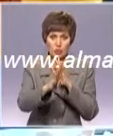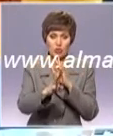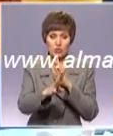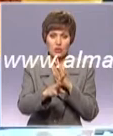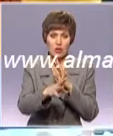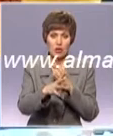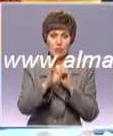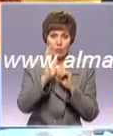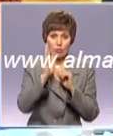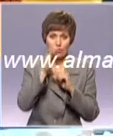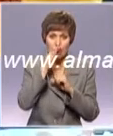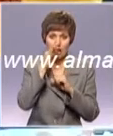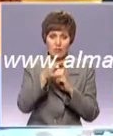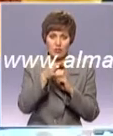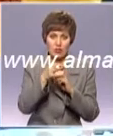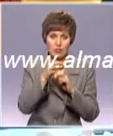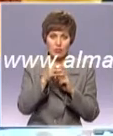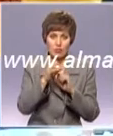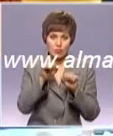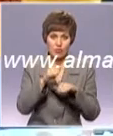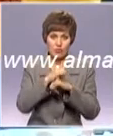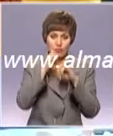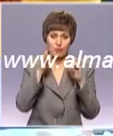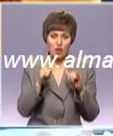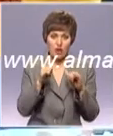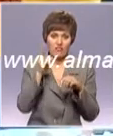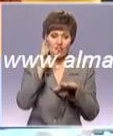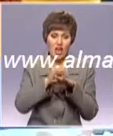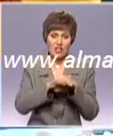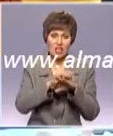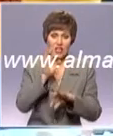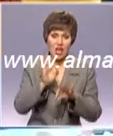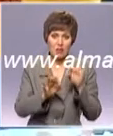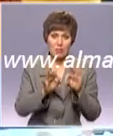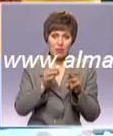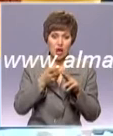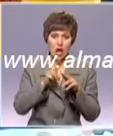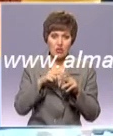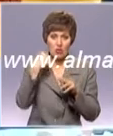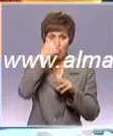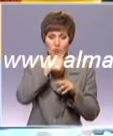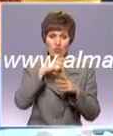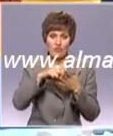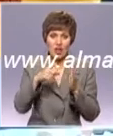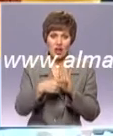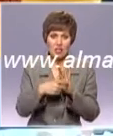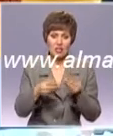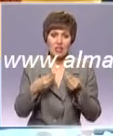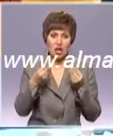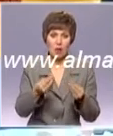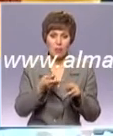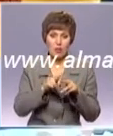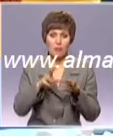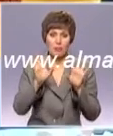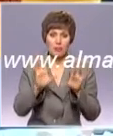будем говорить, переваливают, будем все фактически нормативы, которые в год сдаются в квартиры. Поэтому президентом